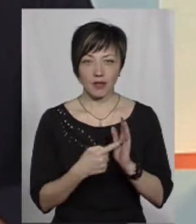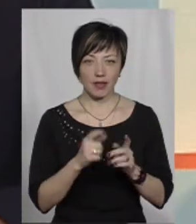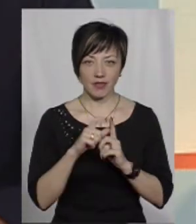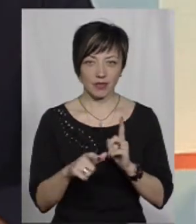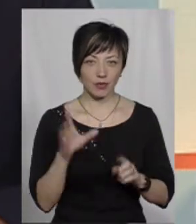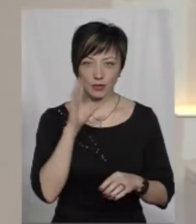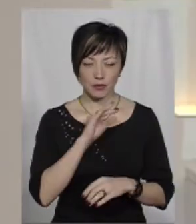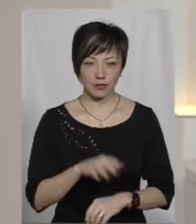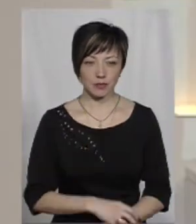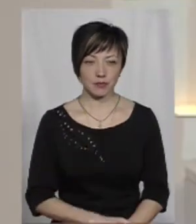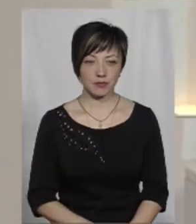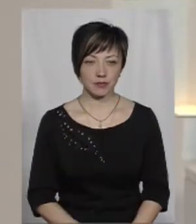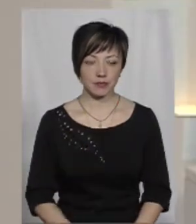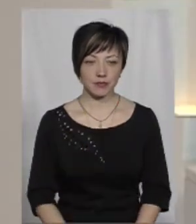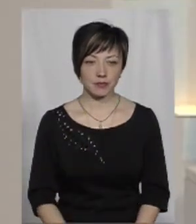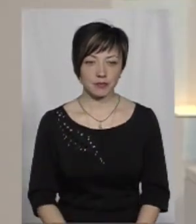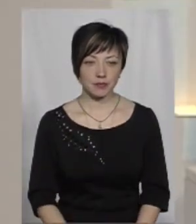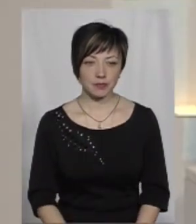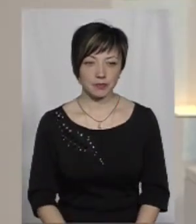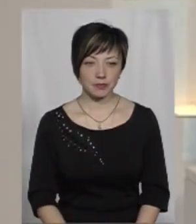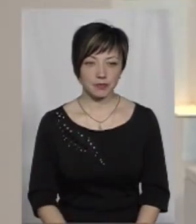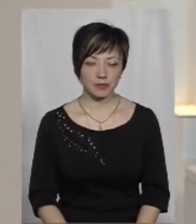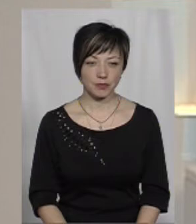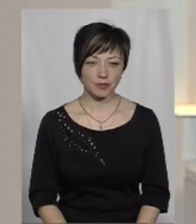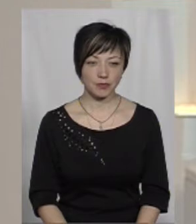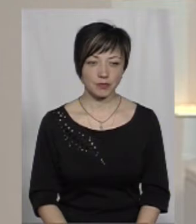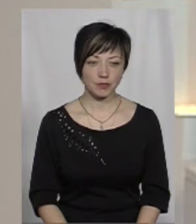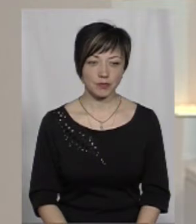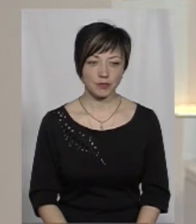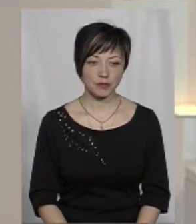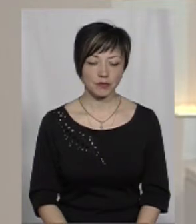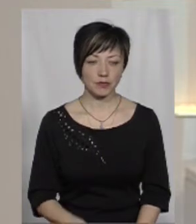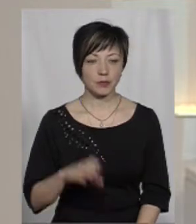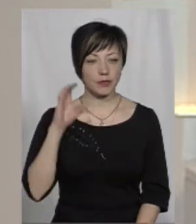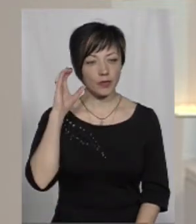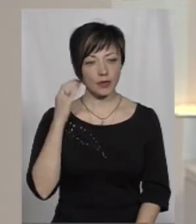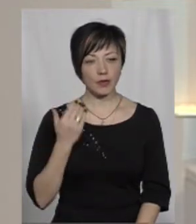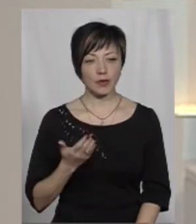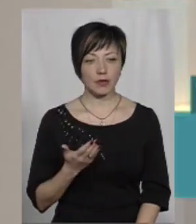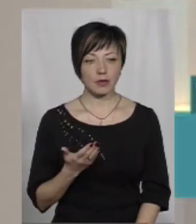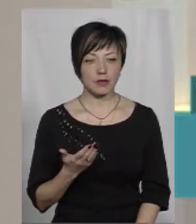відповісти. Будь ласка. Повністю. Так, слухаємо вас.